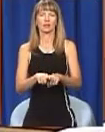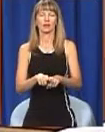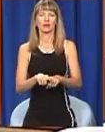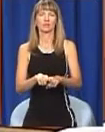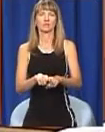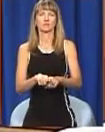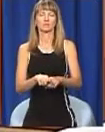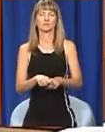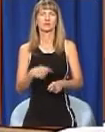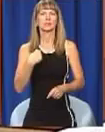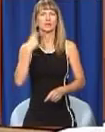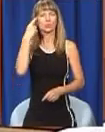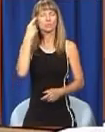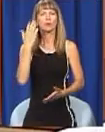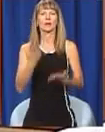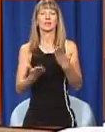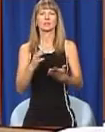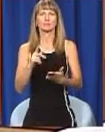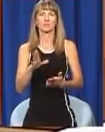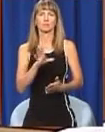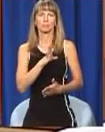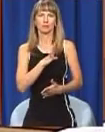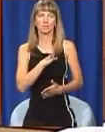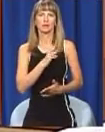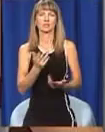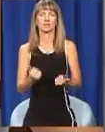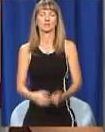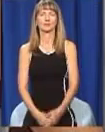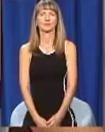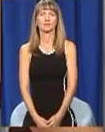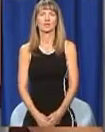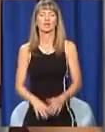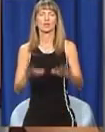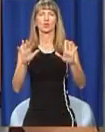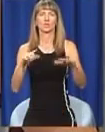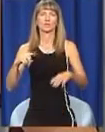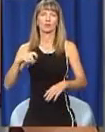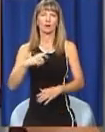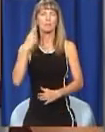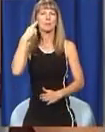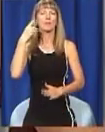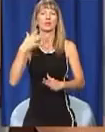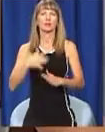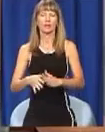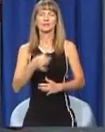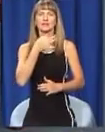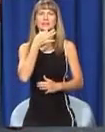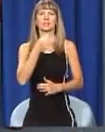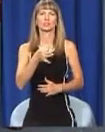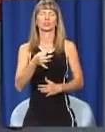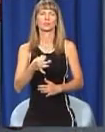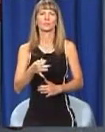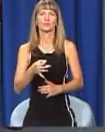собі? Гадаю, якщо б були, зробив. Так, ну з дощовими черв'яками зрозуміла. Ось скажи, будь ласка,